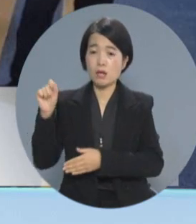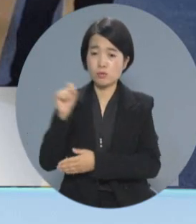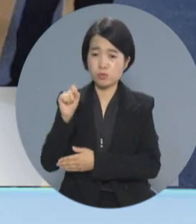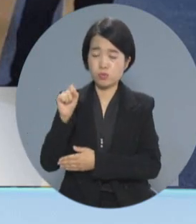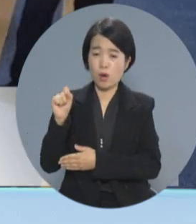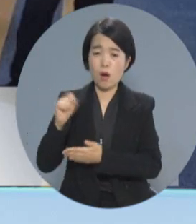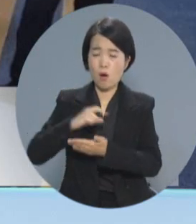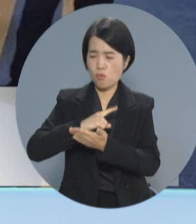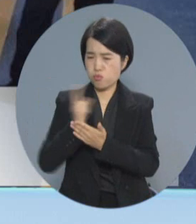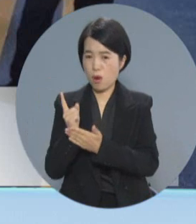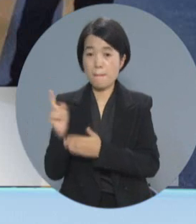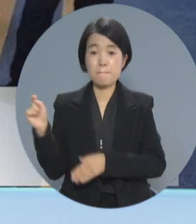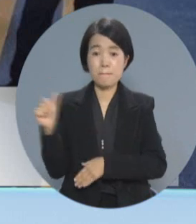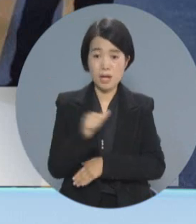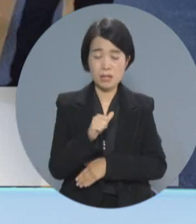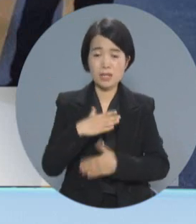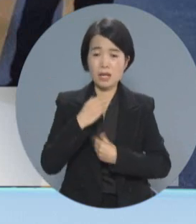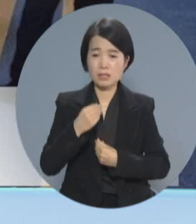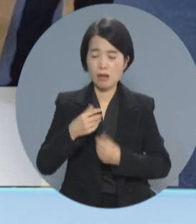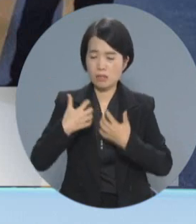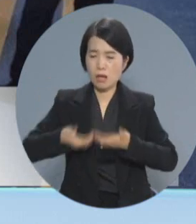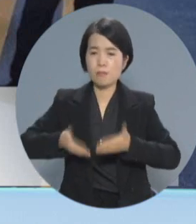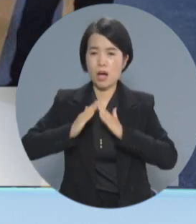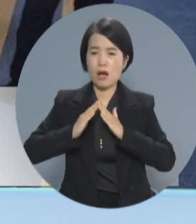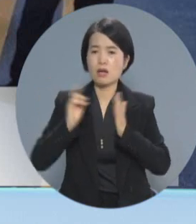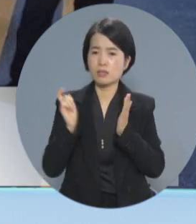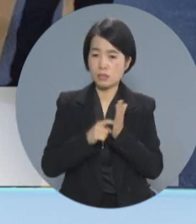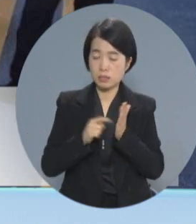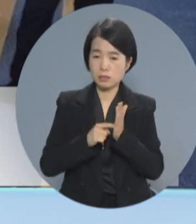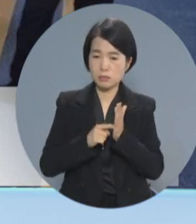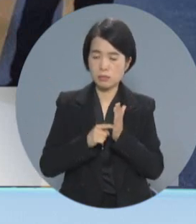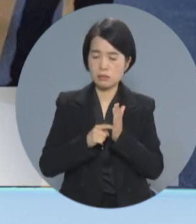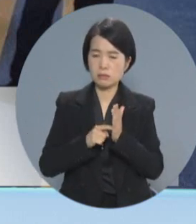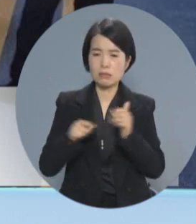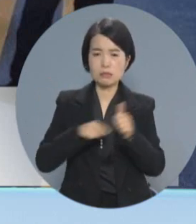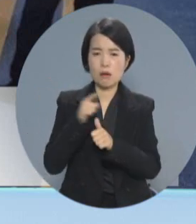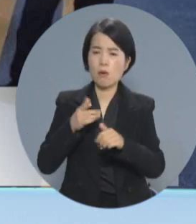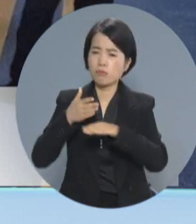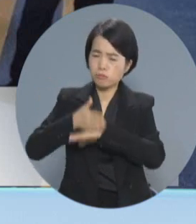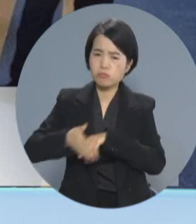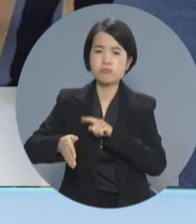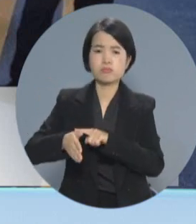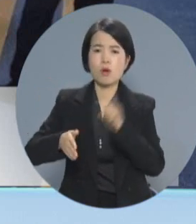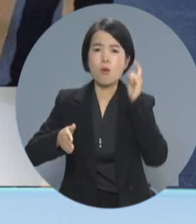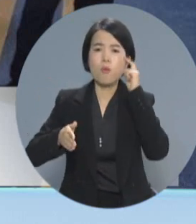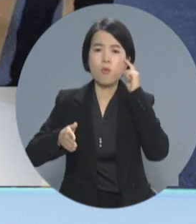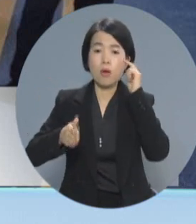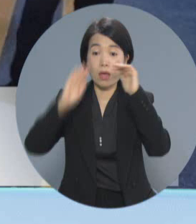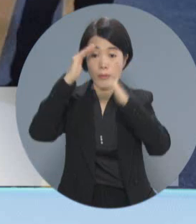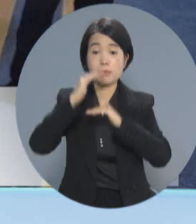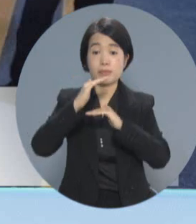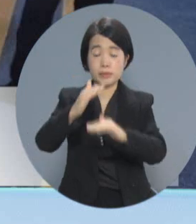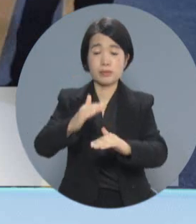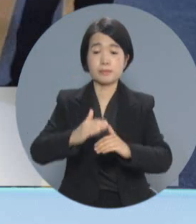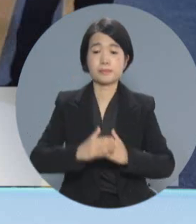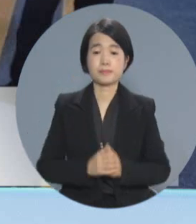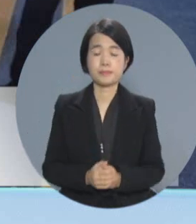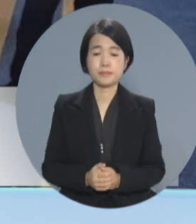빠른 속도로 운행하는 만큼 안전시설 확충이 시급한데 현실은 그렇지 않습니다. 양정은 기자가